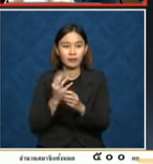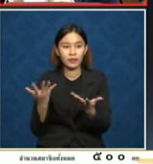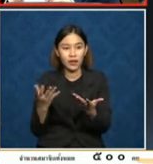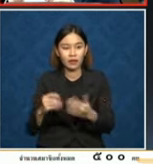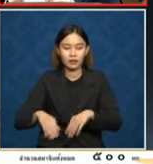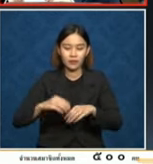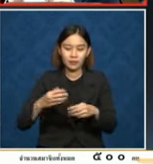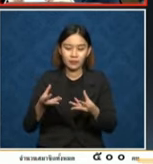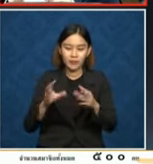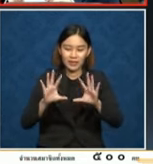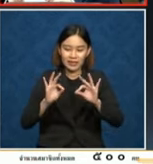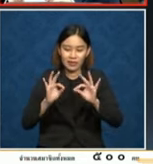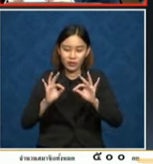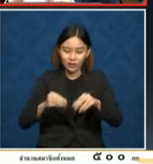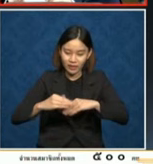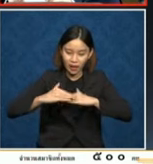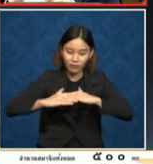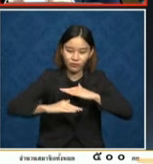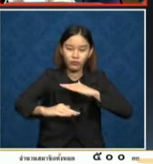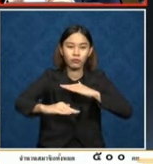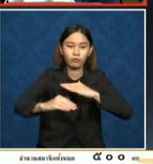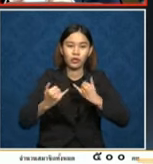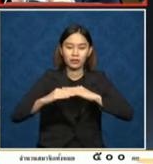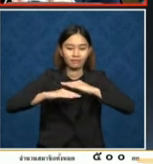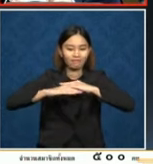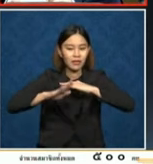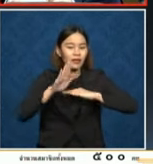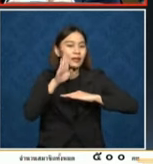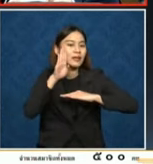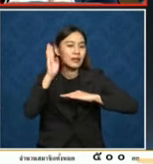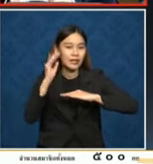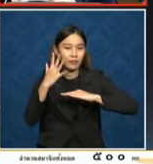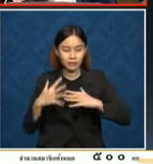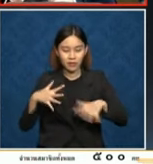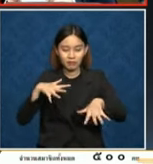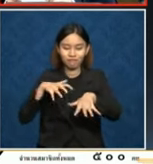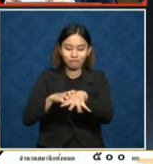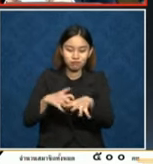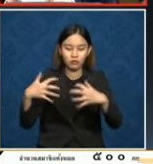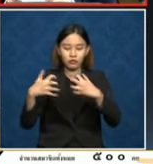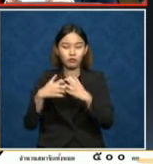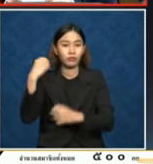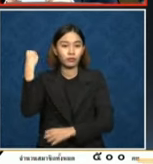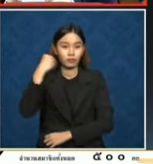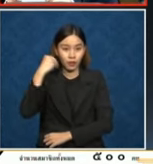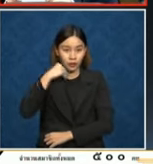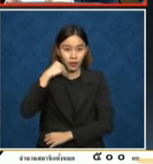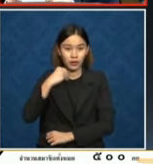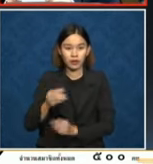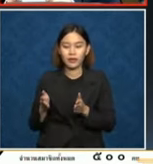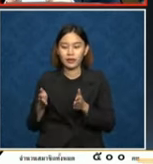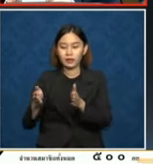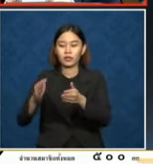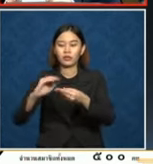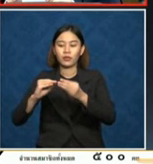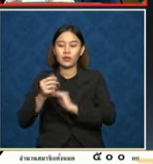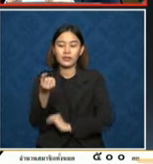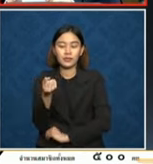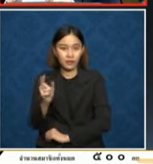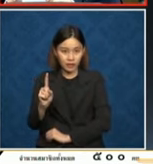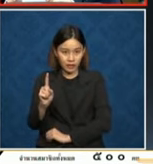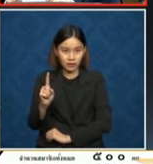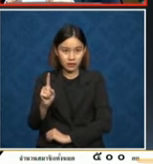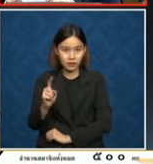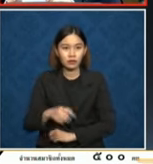อยทำให้พื้นผิวไม่เรียบและเกิดอุบัติเหตุบ่อยครั้งและอีกเส้นคือทางหลวงแผ่นดินหมายเลข11